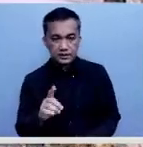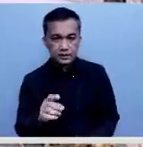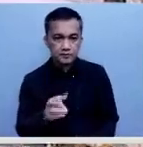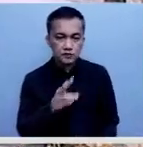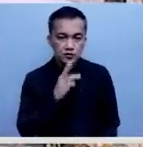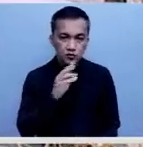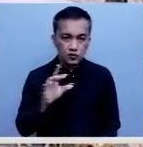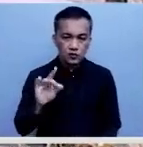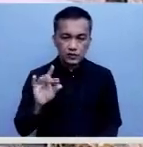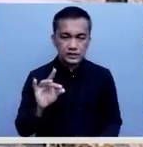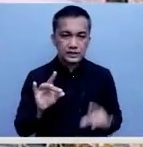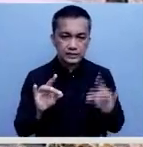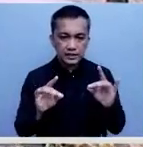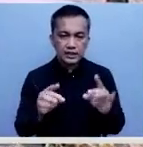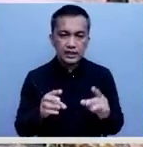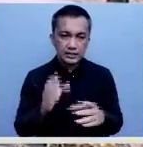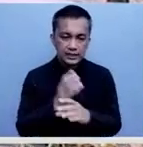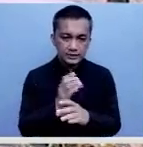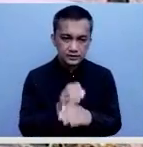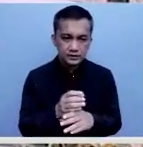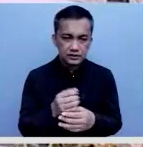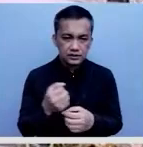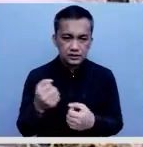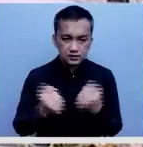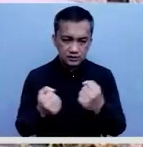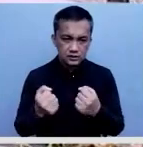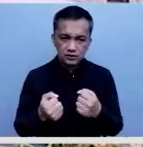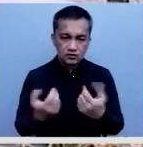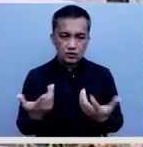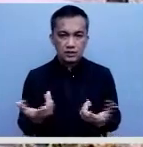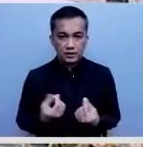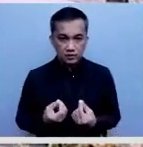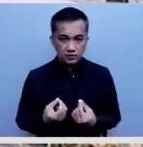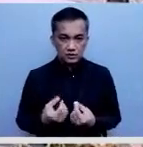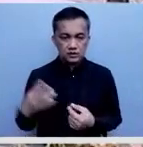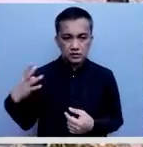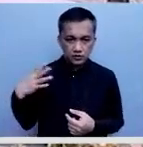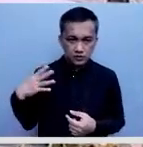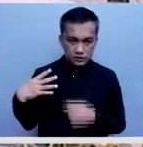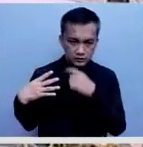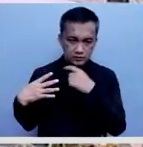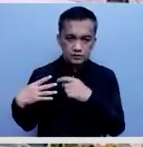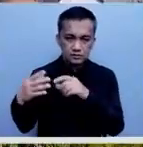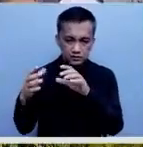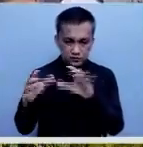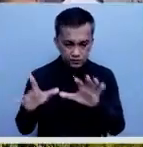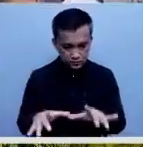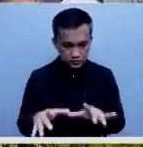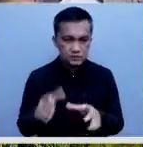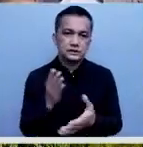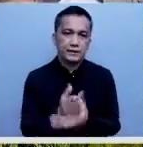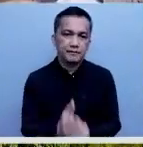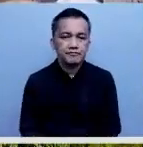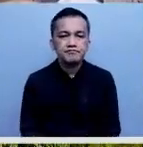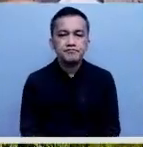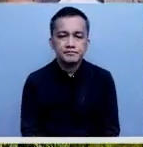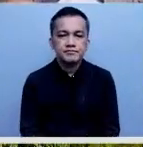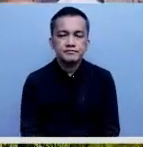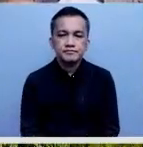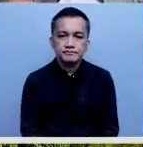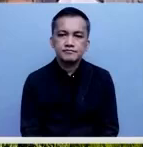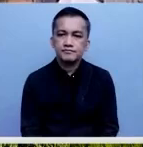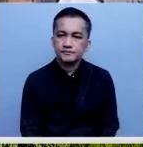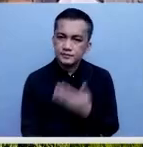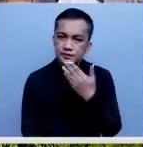ang sasakyan. Kaya ilang mga motorista, no choice kapag umulan, ay haantay nila itong tumila. Jess? Okay, maraming